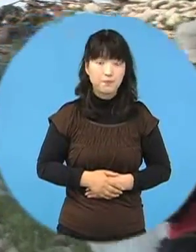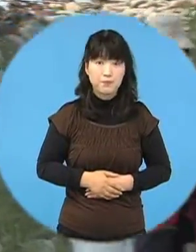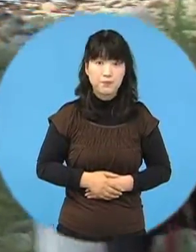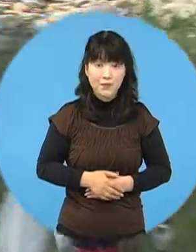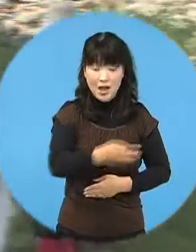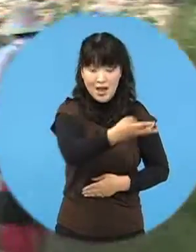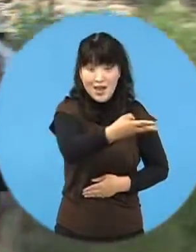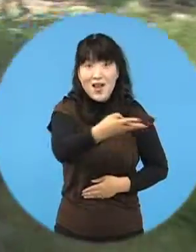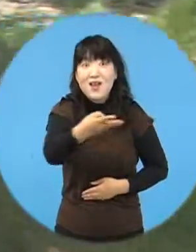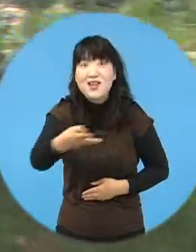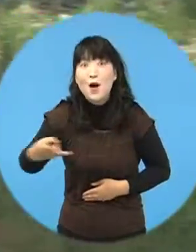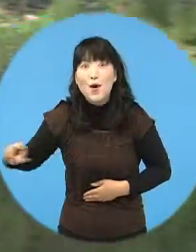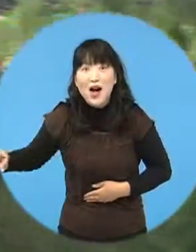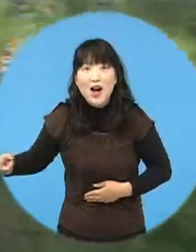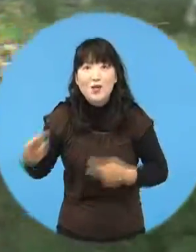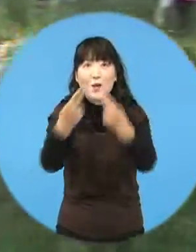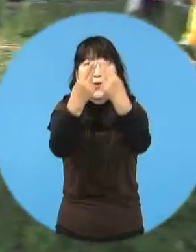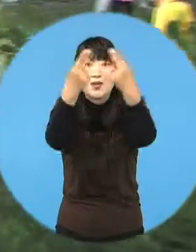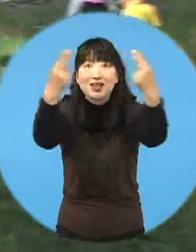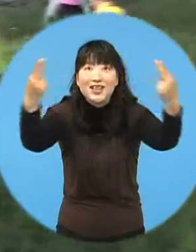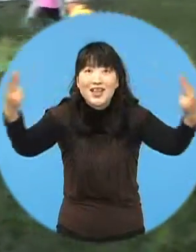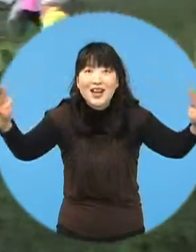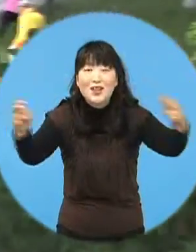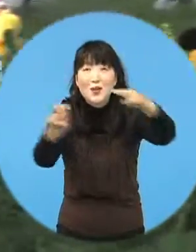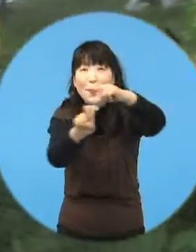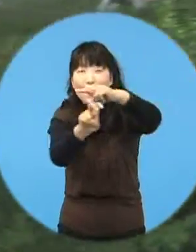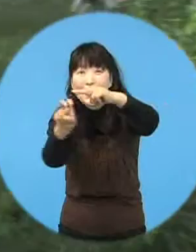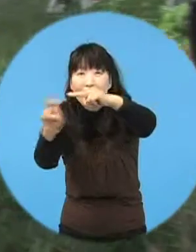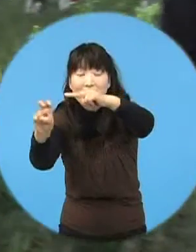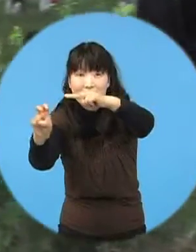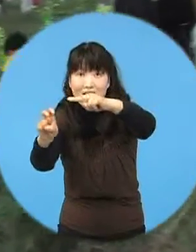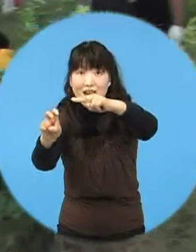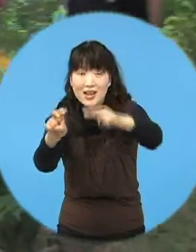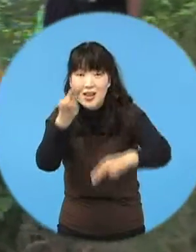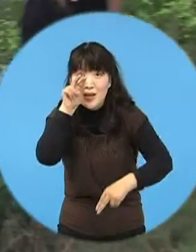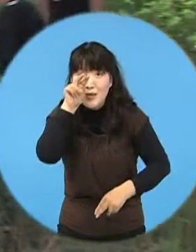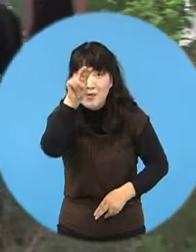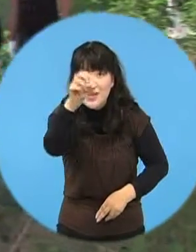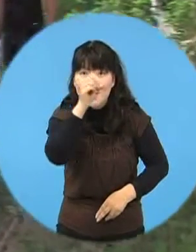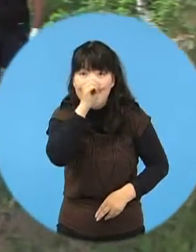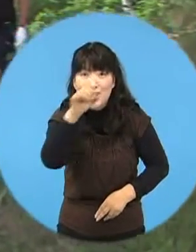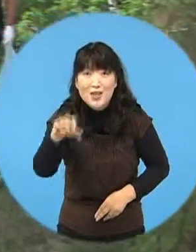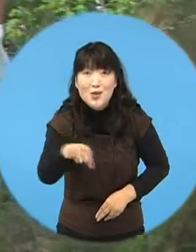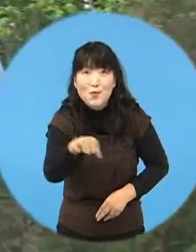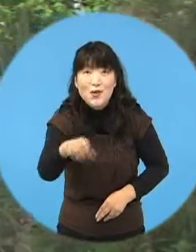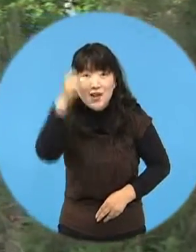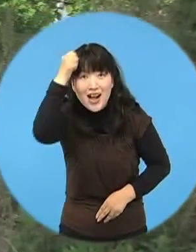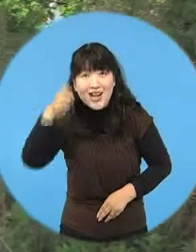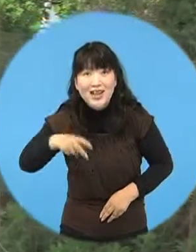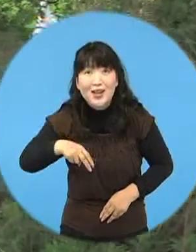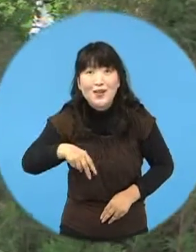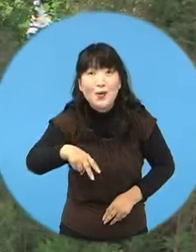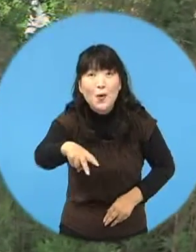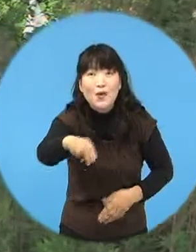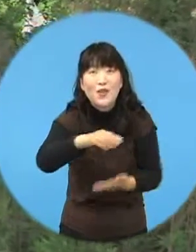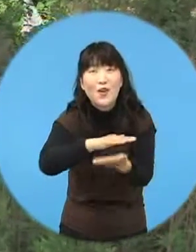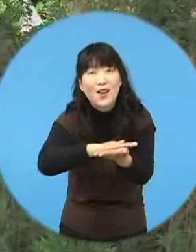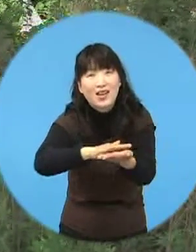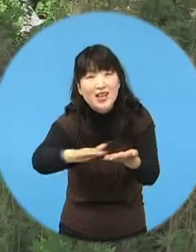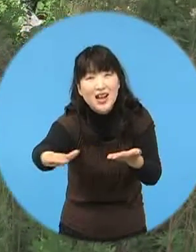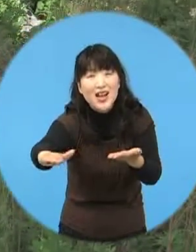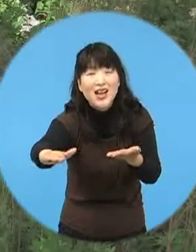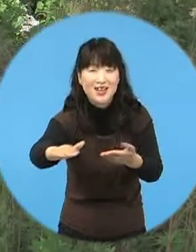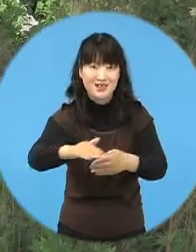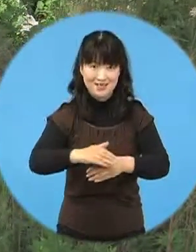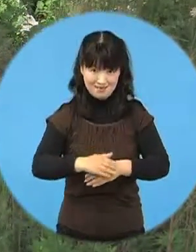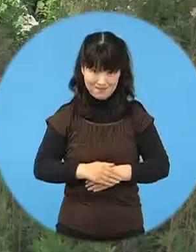川と富士山と電車がちょうど見えるポイントがあって、はい、そこ朝通ったりするとやっぱすごい綺麗だなと思います